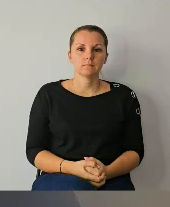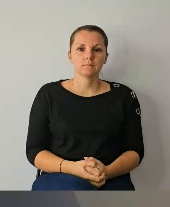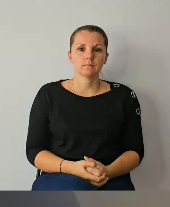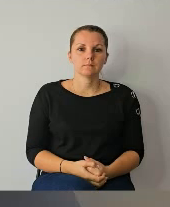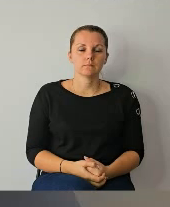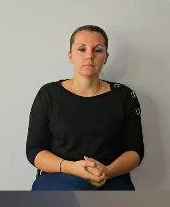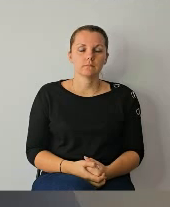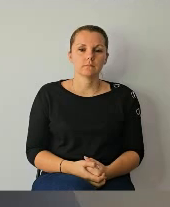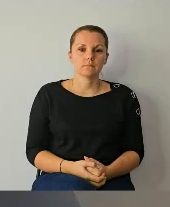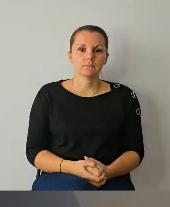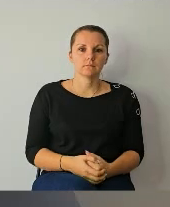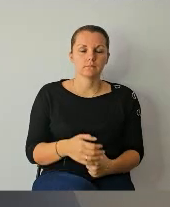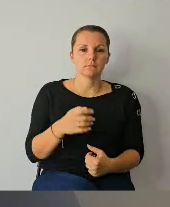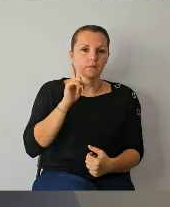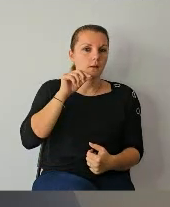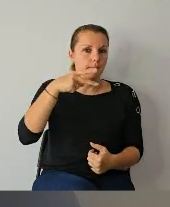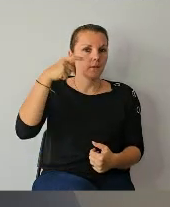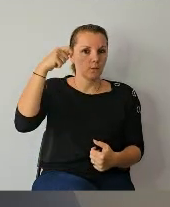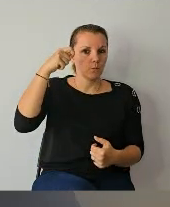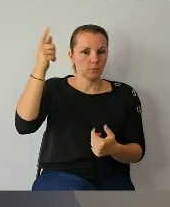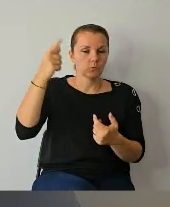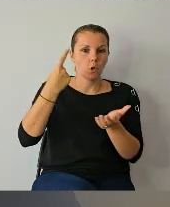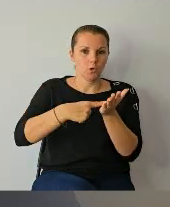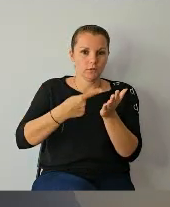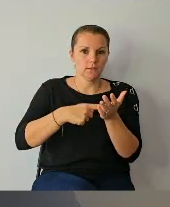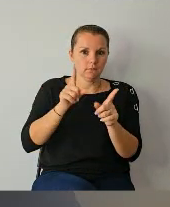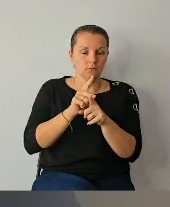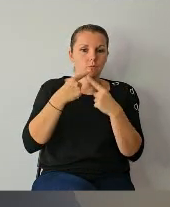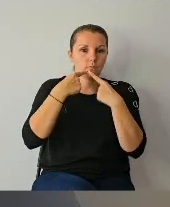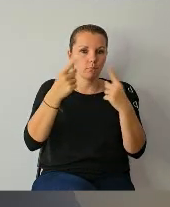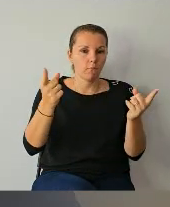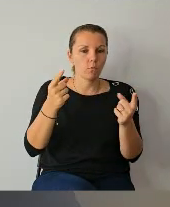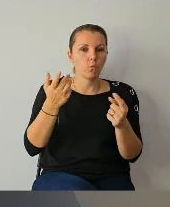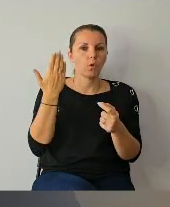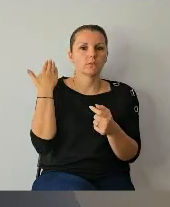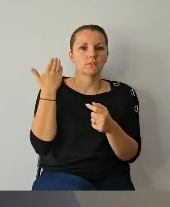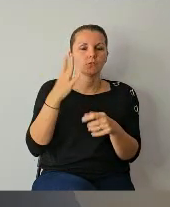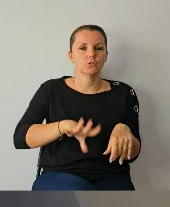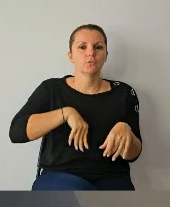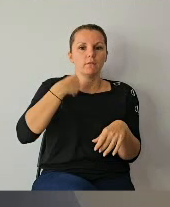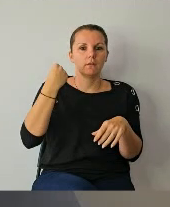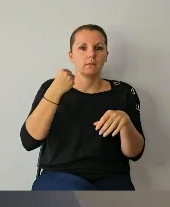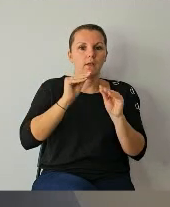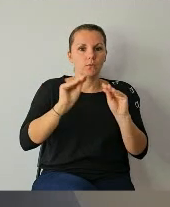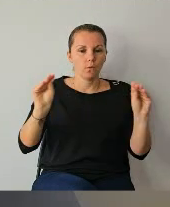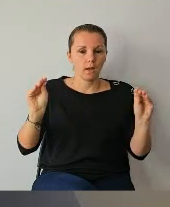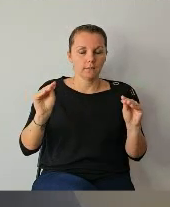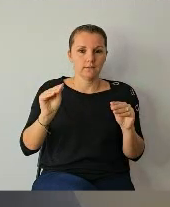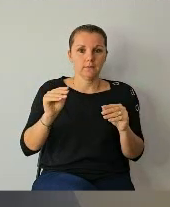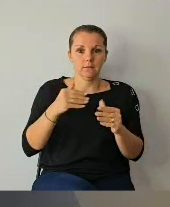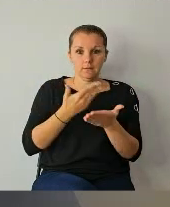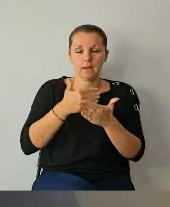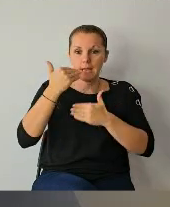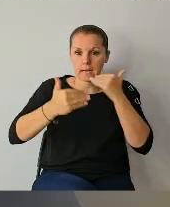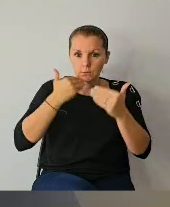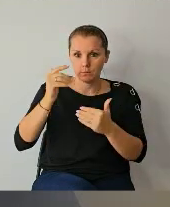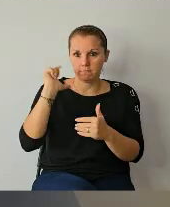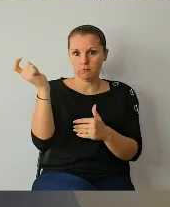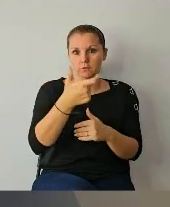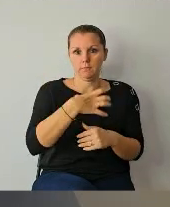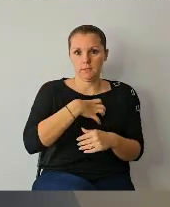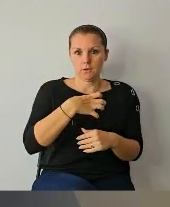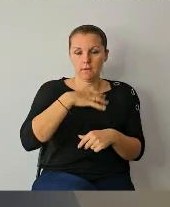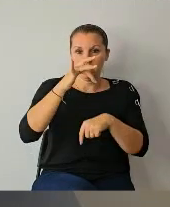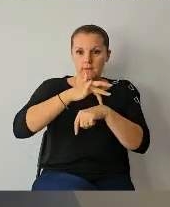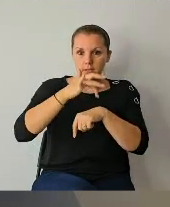też mówił pan burmistrz zresztą na ostatnim święcie edukacji. Także gratulujemy wszystkim dyrektorom tych wyników,